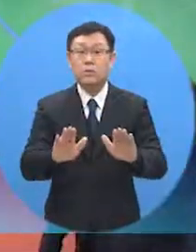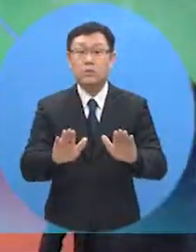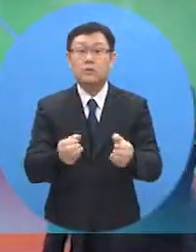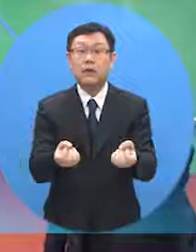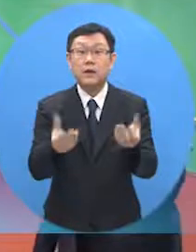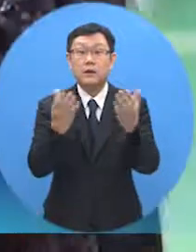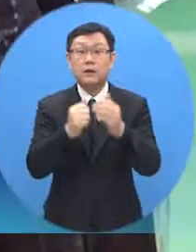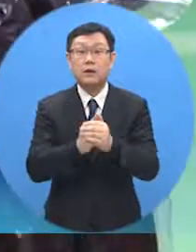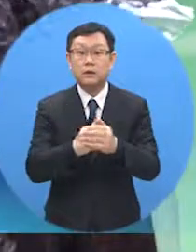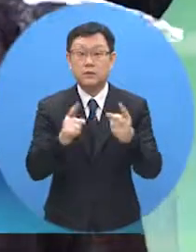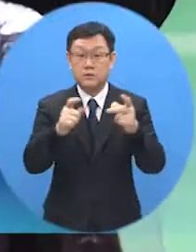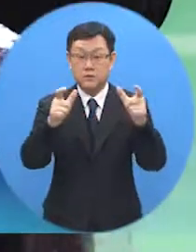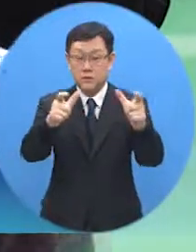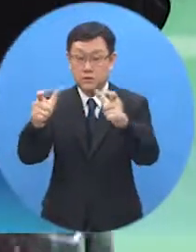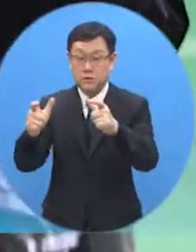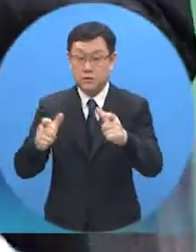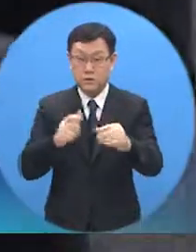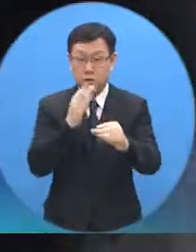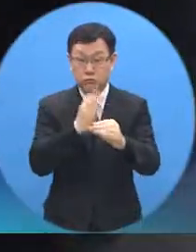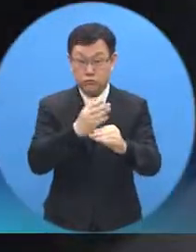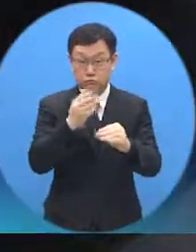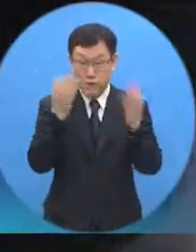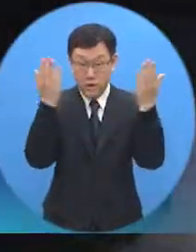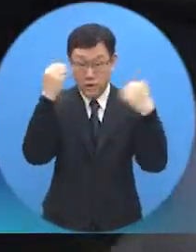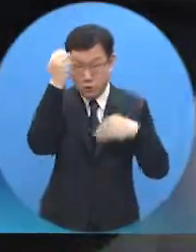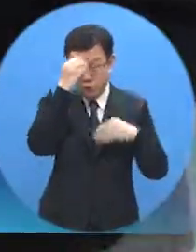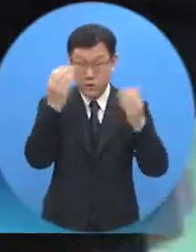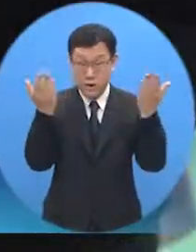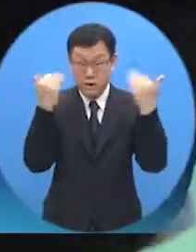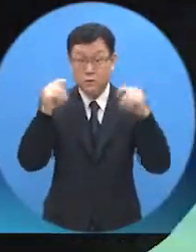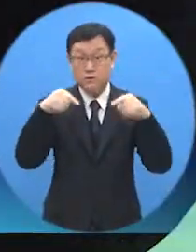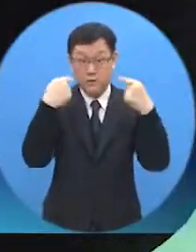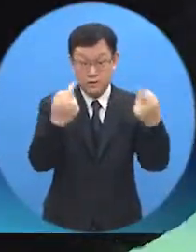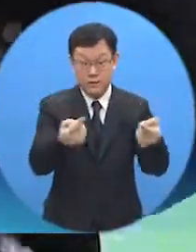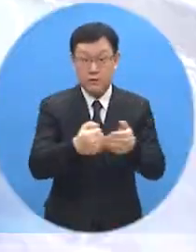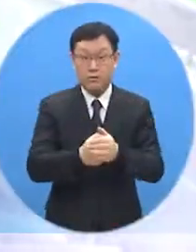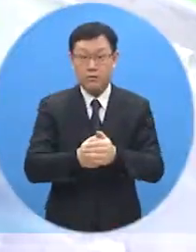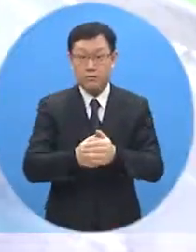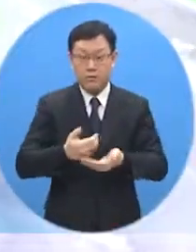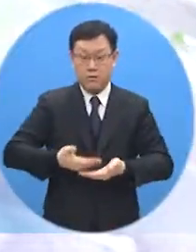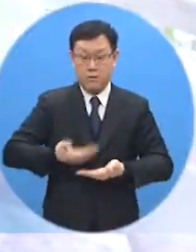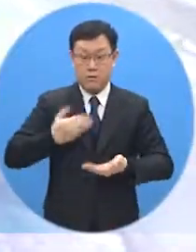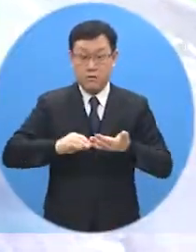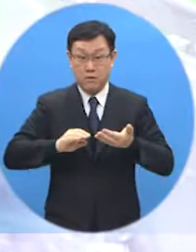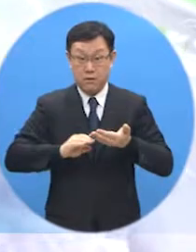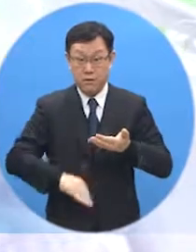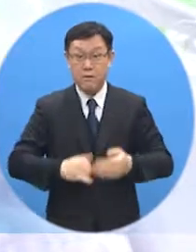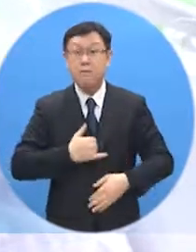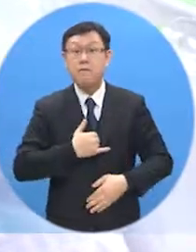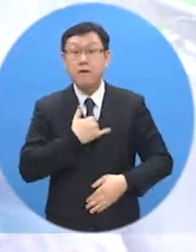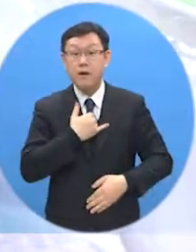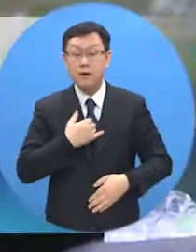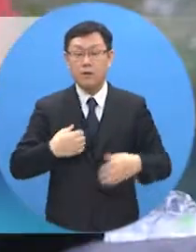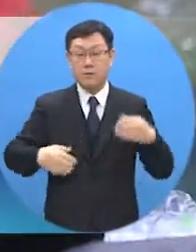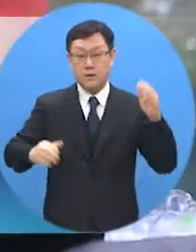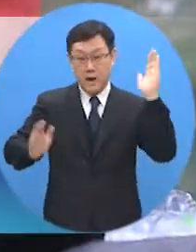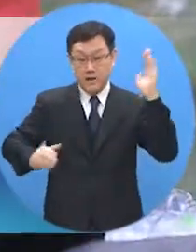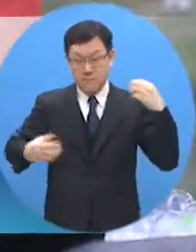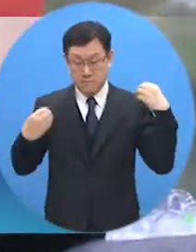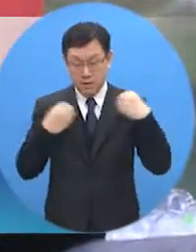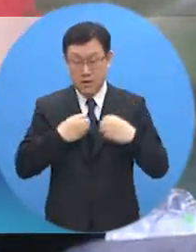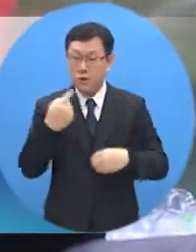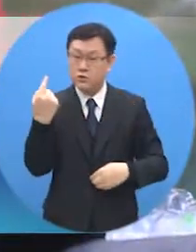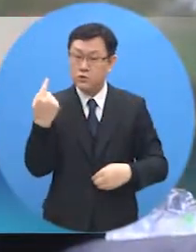나눔 행사는 관내 7개 중학교와 3개 고등학교가 참여하며 교복 상의와 하의, 와이셔츠 등 1,500여